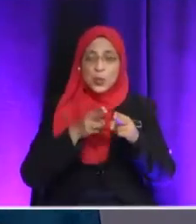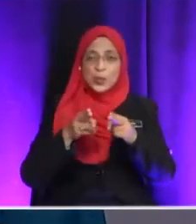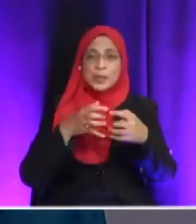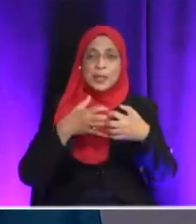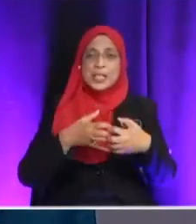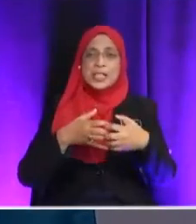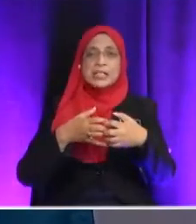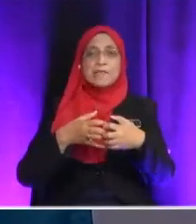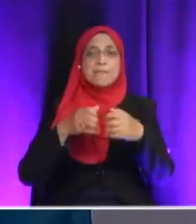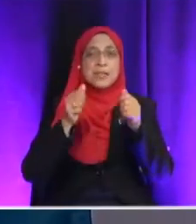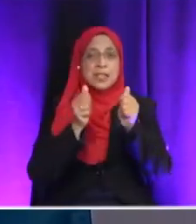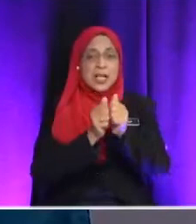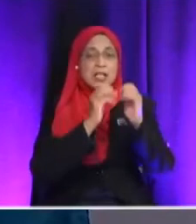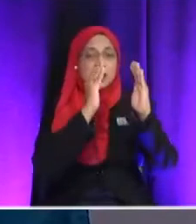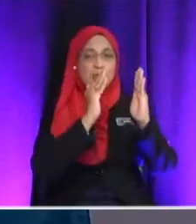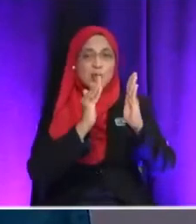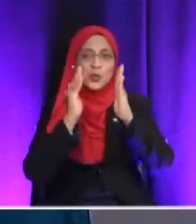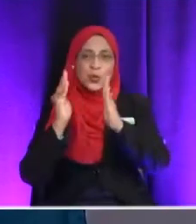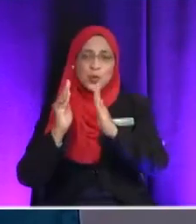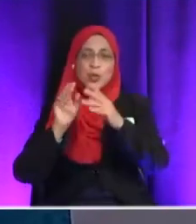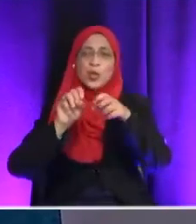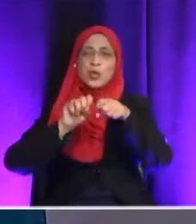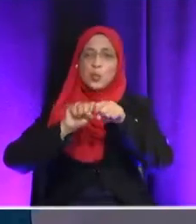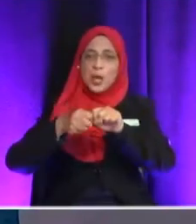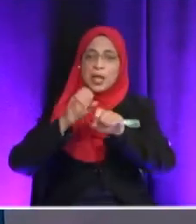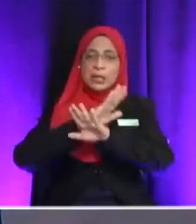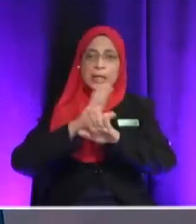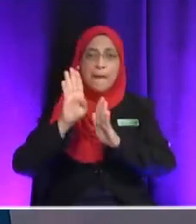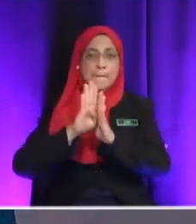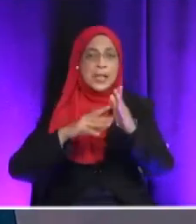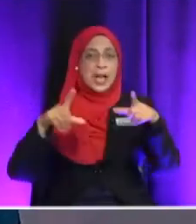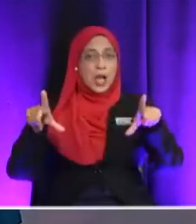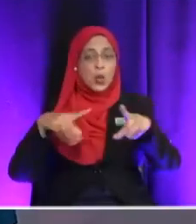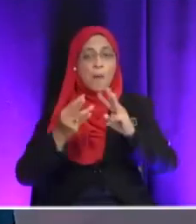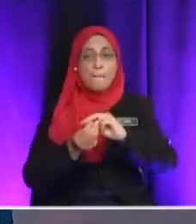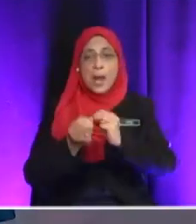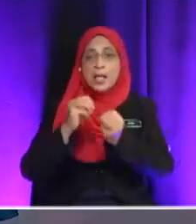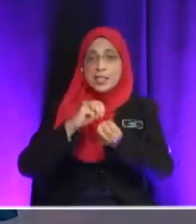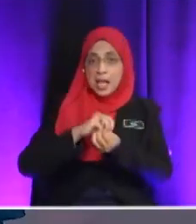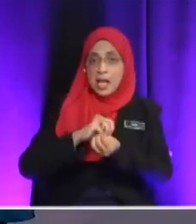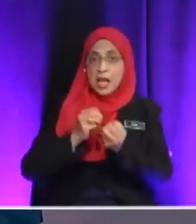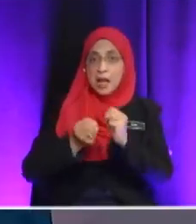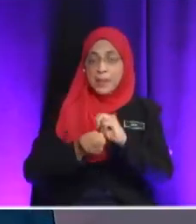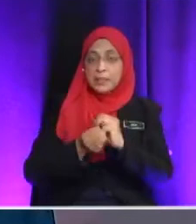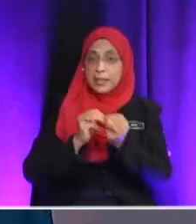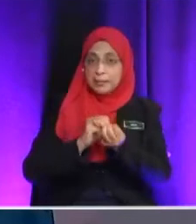mengelakkan daripada perkara-perkara ini berlakulah sempat tadi Kanjeng itu mengikut pernyataan